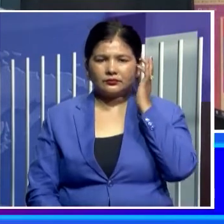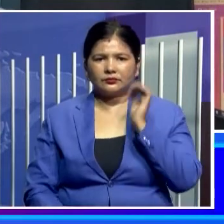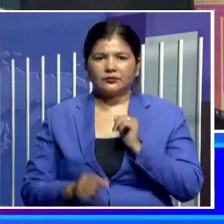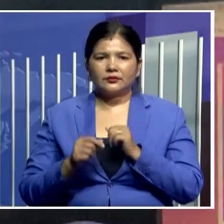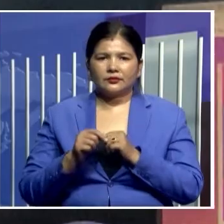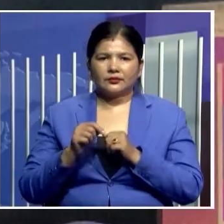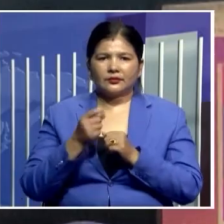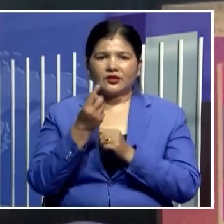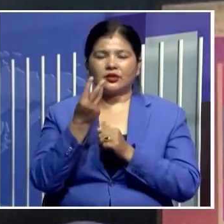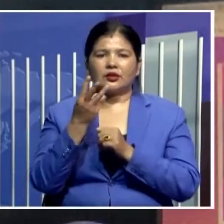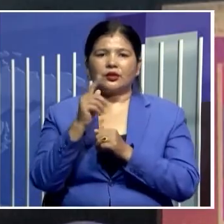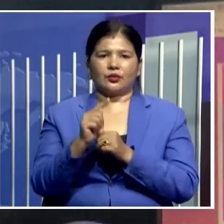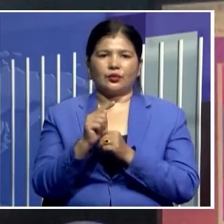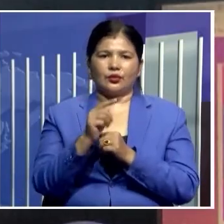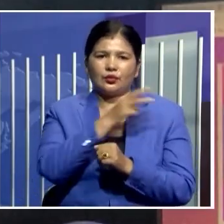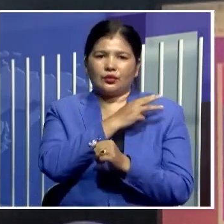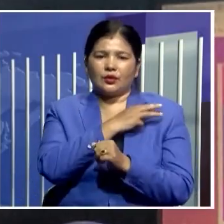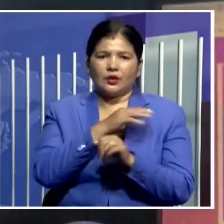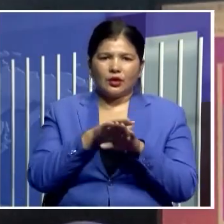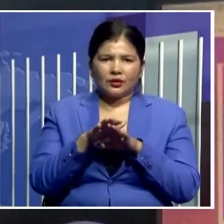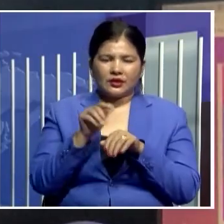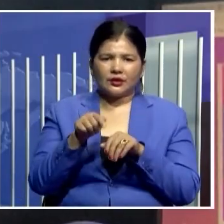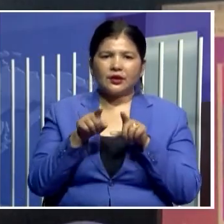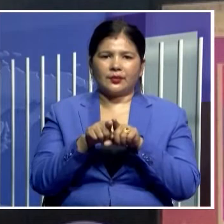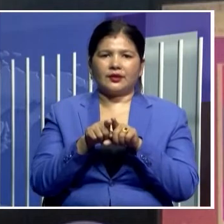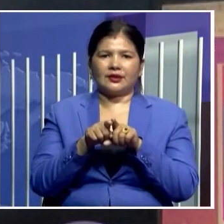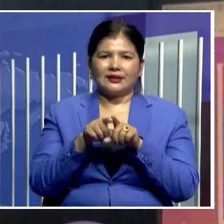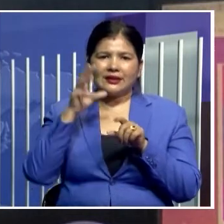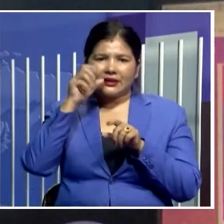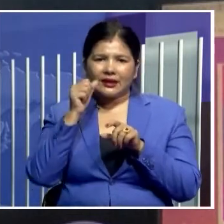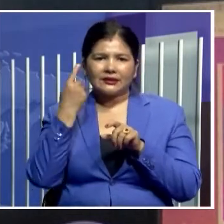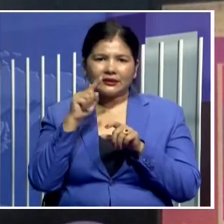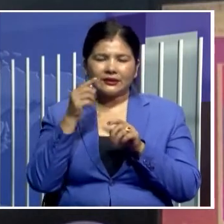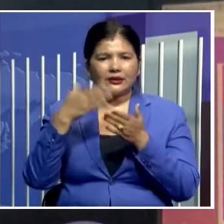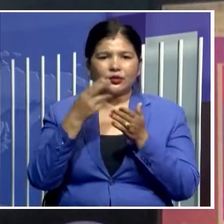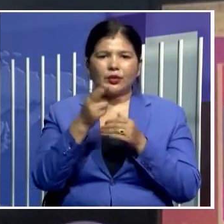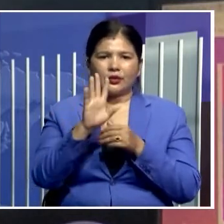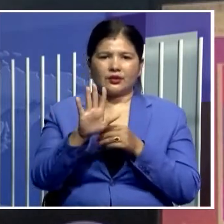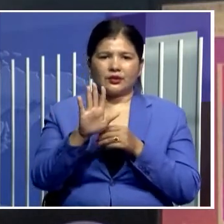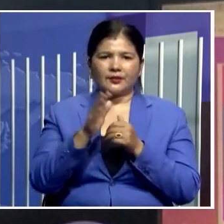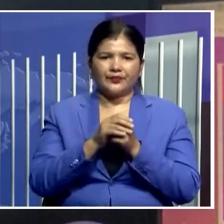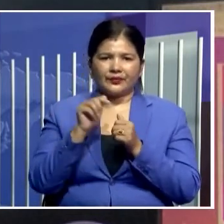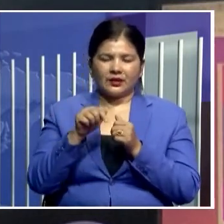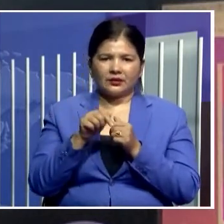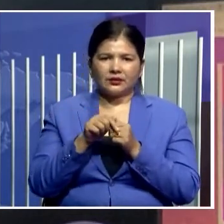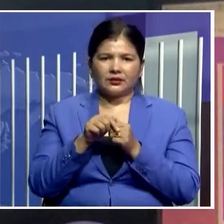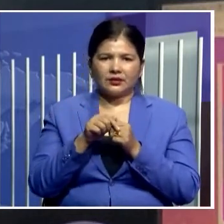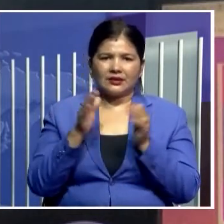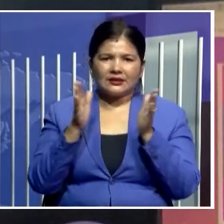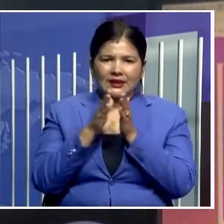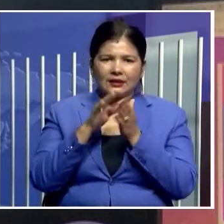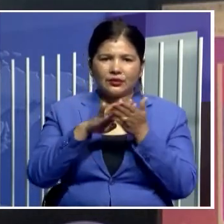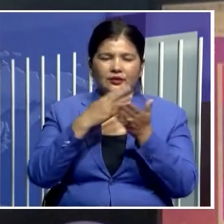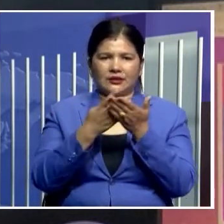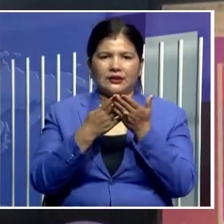हजुर, अब गणनाको गणकहरू चाहिँ अहिले पनि रात दिन लागिराख्नु भएको छ। खास गरी अब एउटा सानो